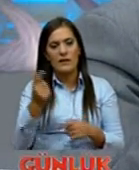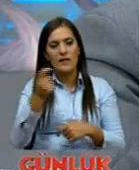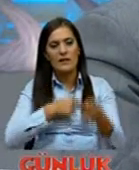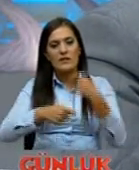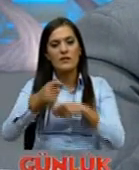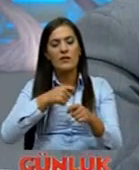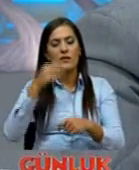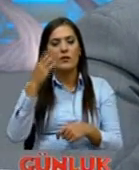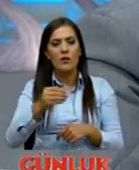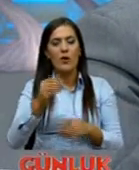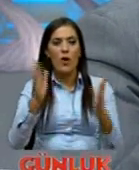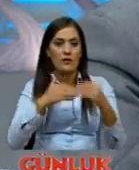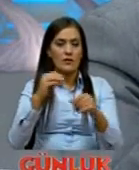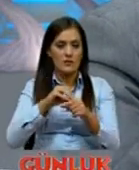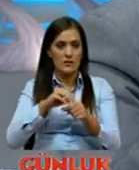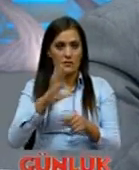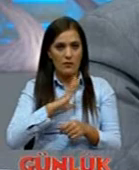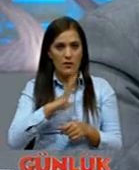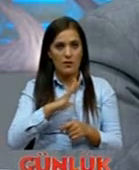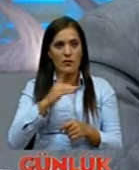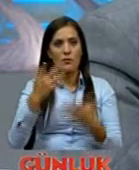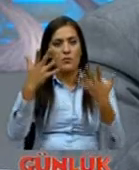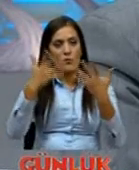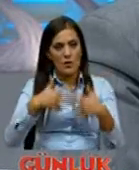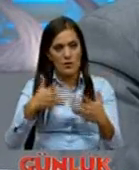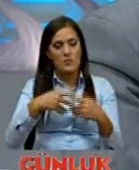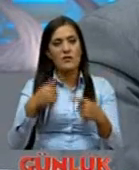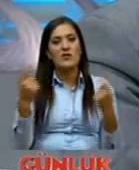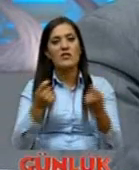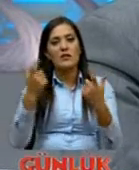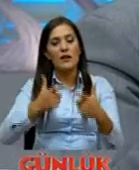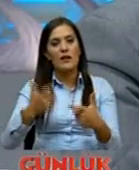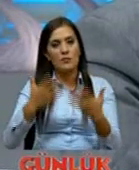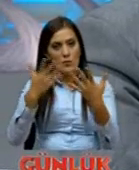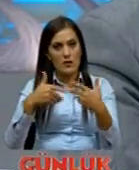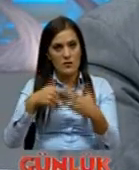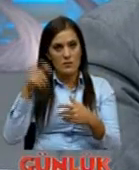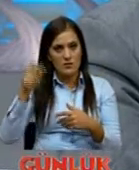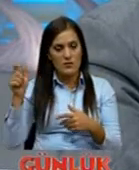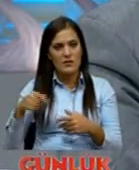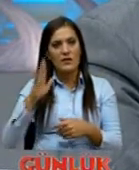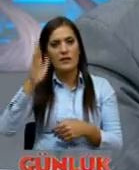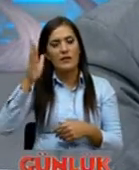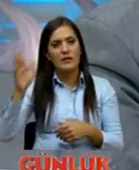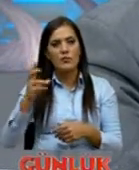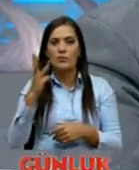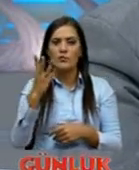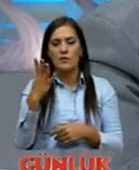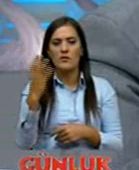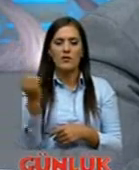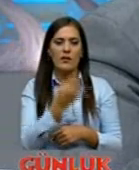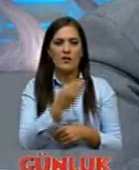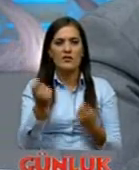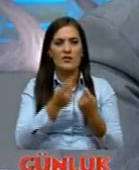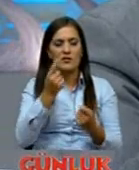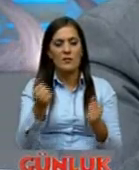ticaret odası var. Hı hı. Muhasebecilerimiz de, iş yerlerin muhasebecileri de gittiklerinde 3-5 tane işi bir